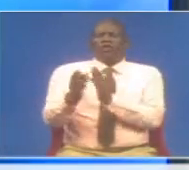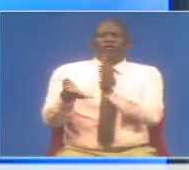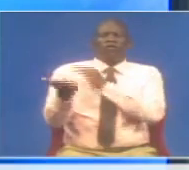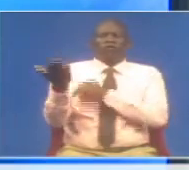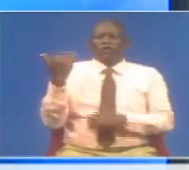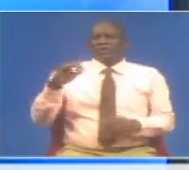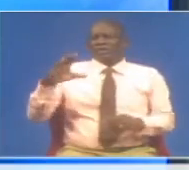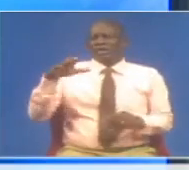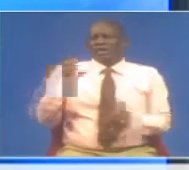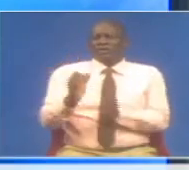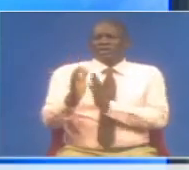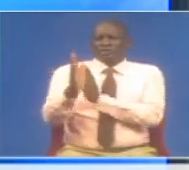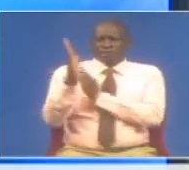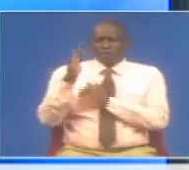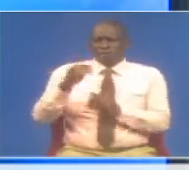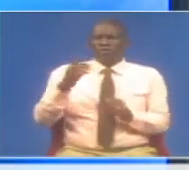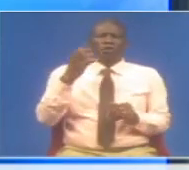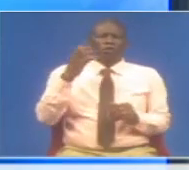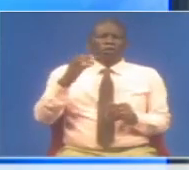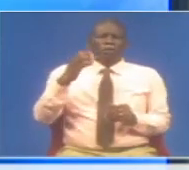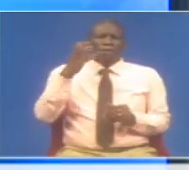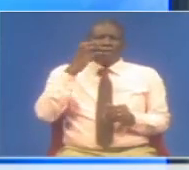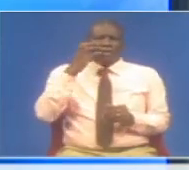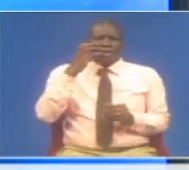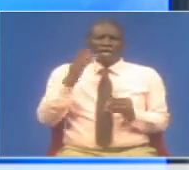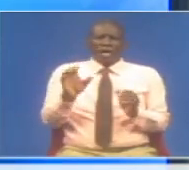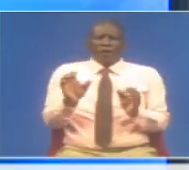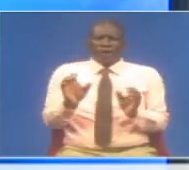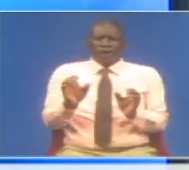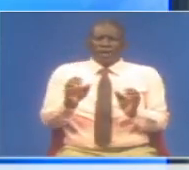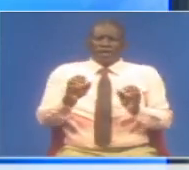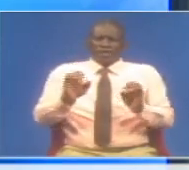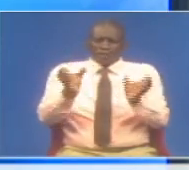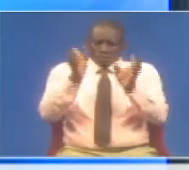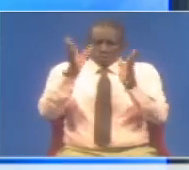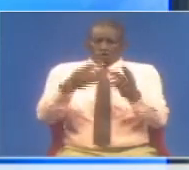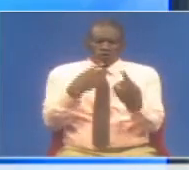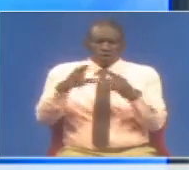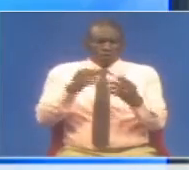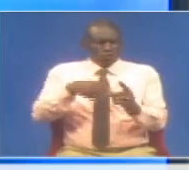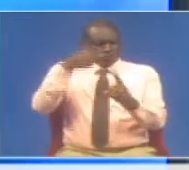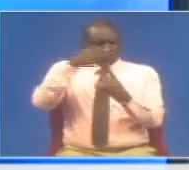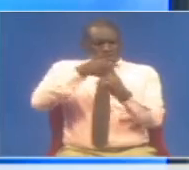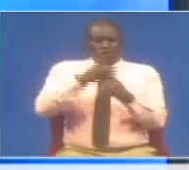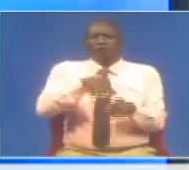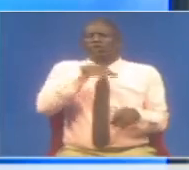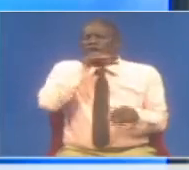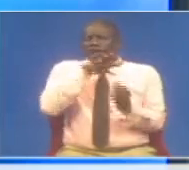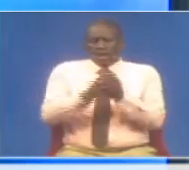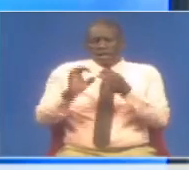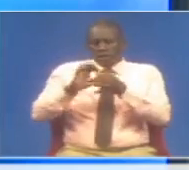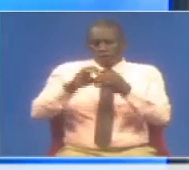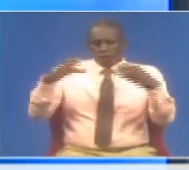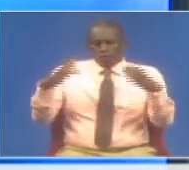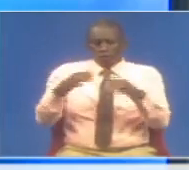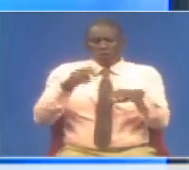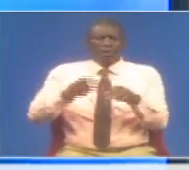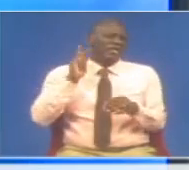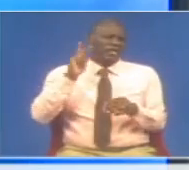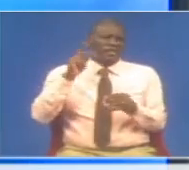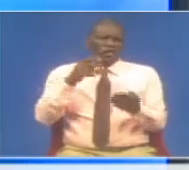Nairobi. Mwanahabari wetu Vincent Odor anaripoti kuhusu msukumo wa Raila Odinga na timu Azimio katika kaunti ya Kisii